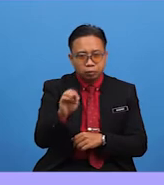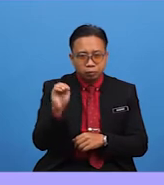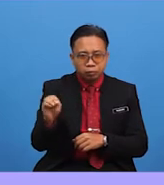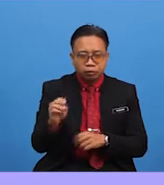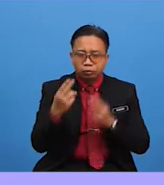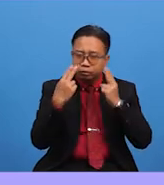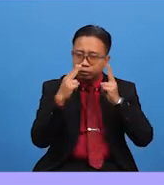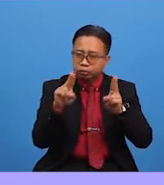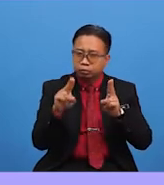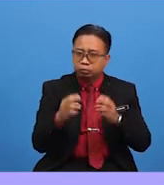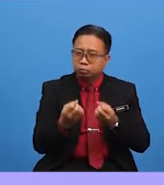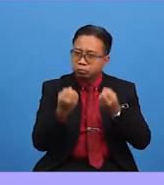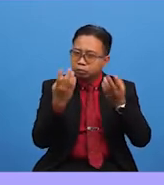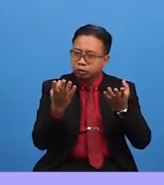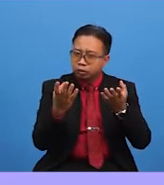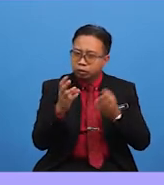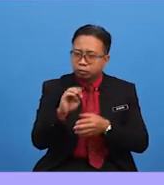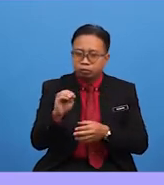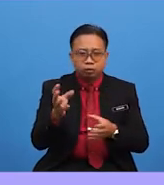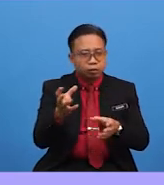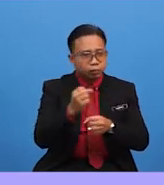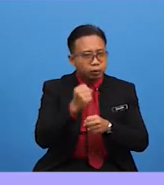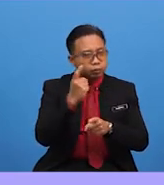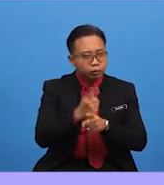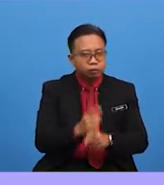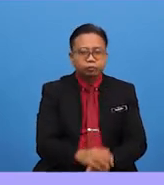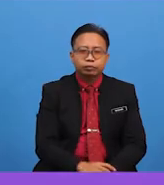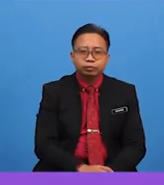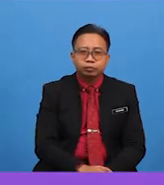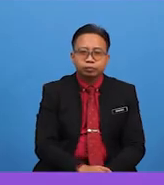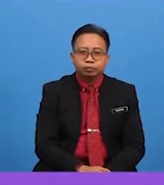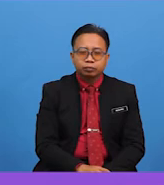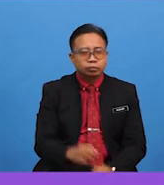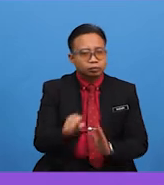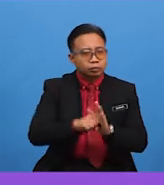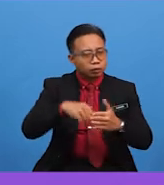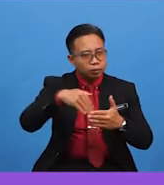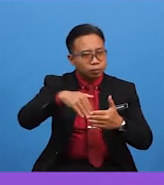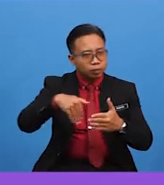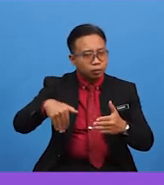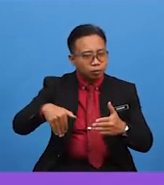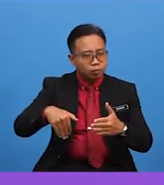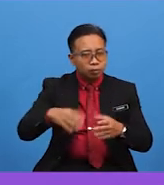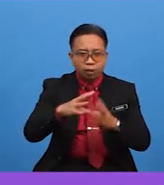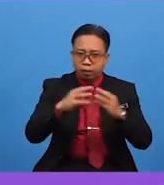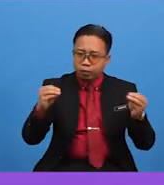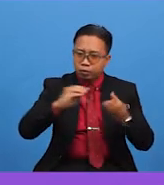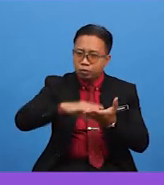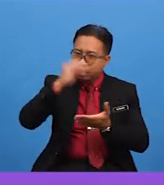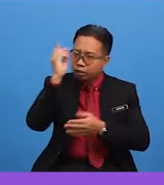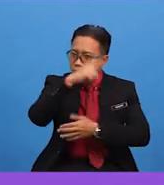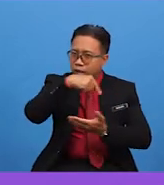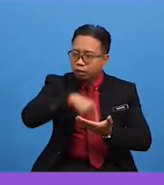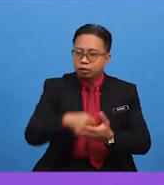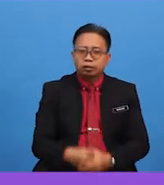murid-murid ustazah. Ramai yang mendapat jawapan yang betul. Sebelum mengakhiri pelajaran kita hari